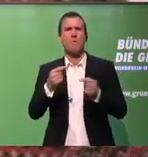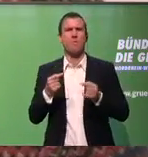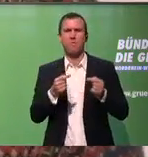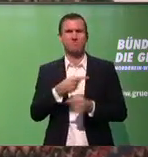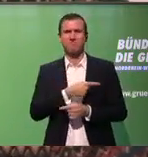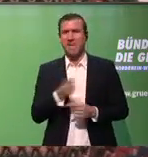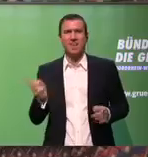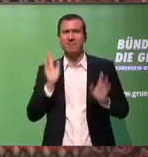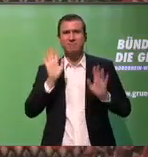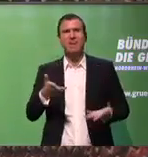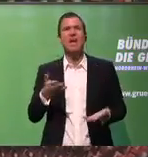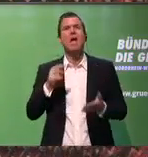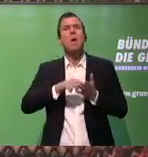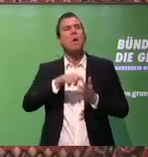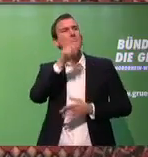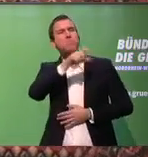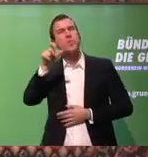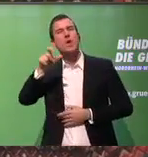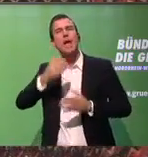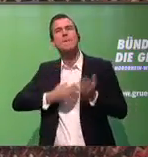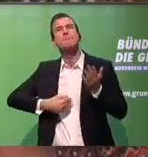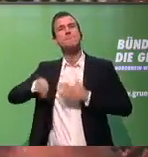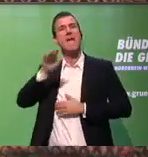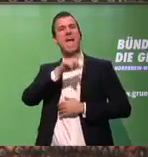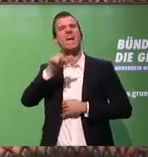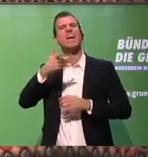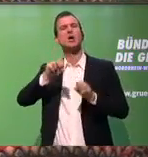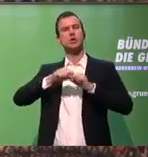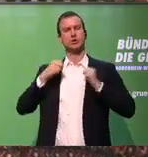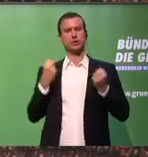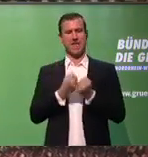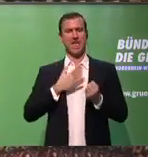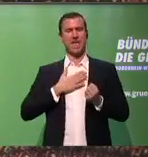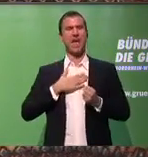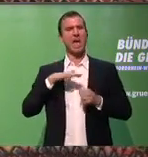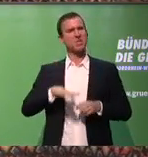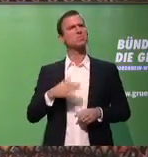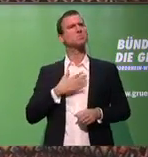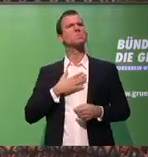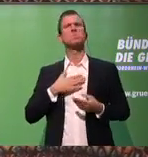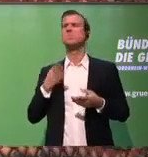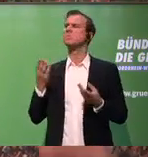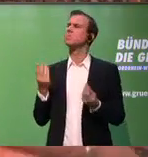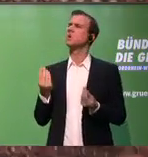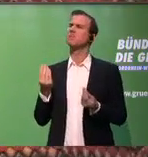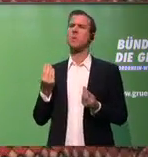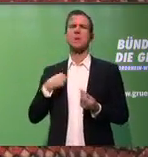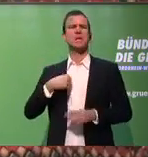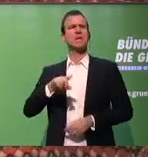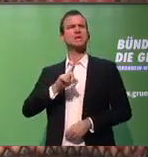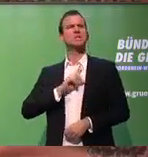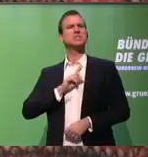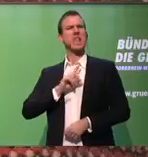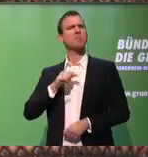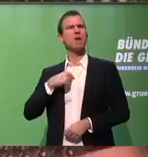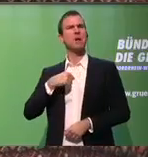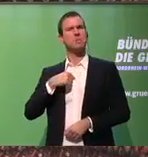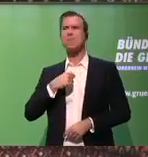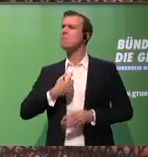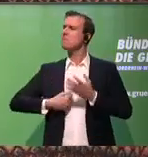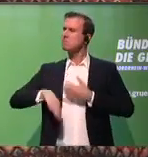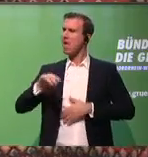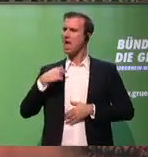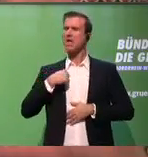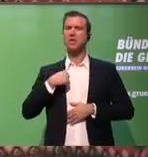Mehrheit der Bürgerinnen und Bürger in den jeweiligen Staaten empfindet, dass sie selber als Mehrheit in